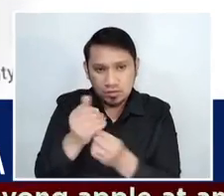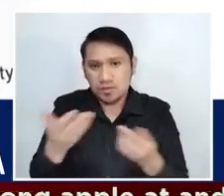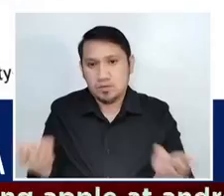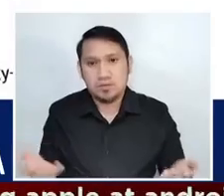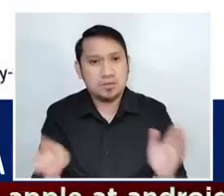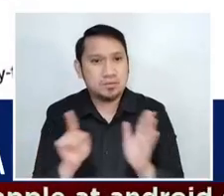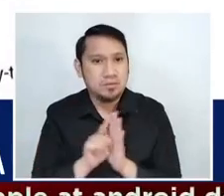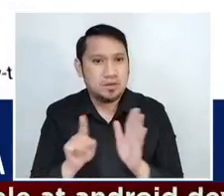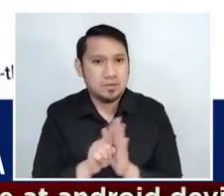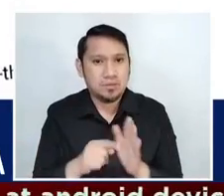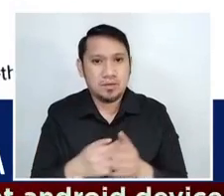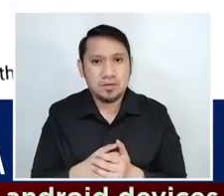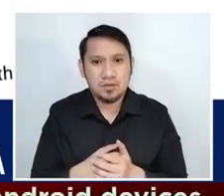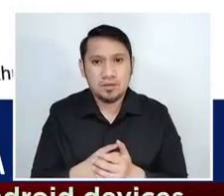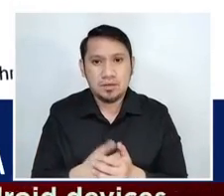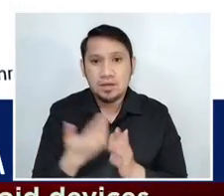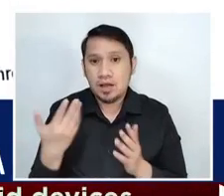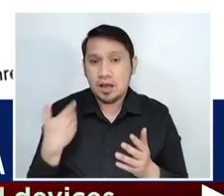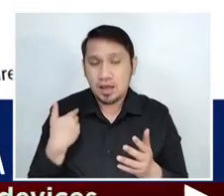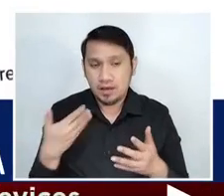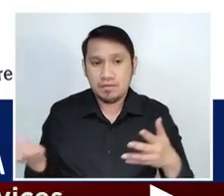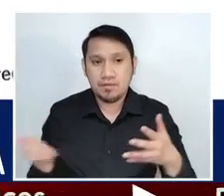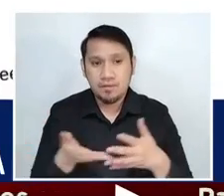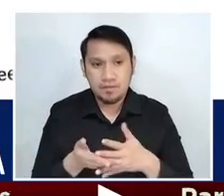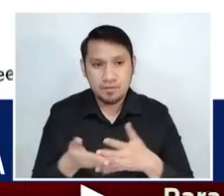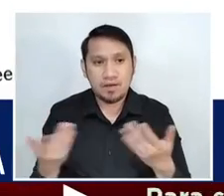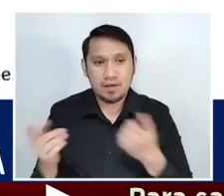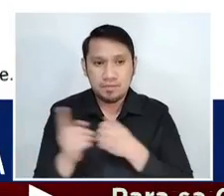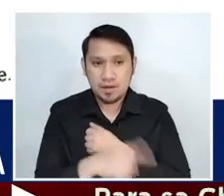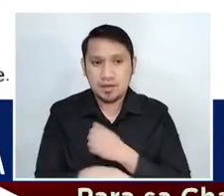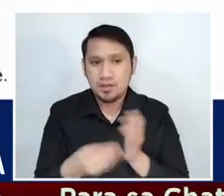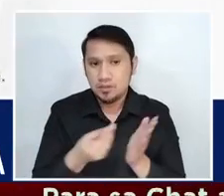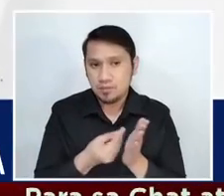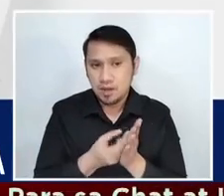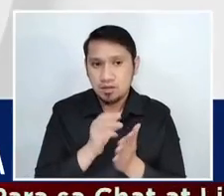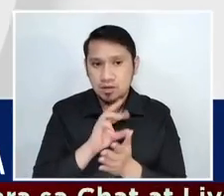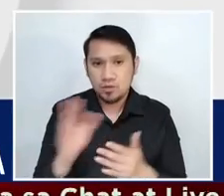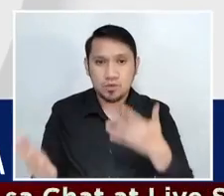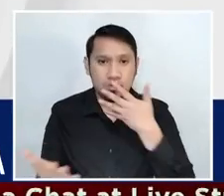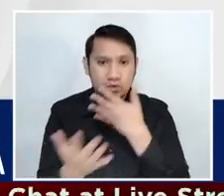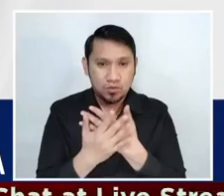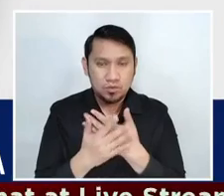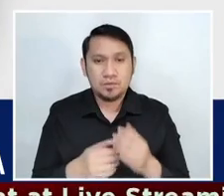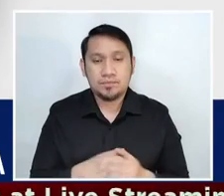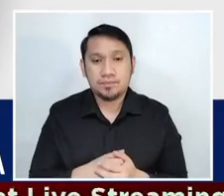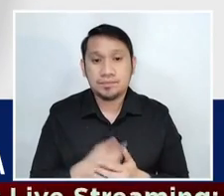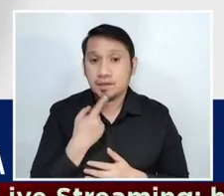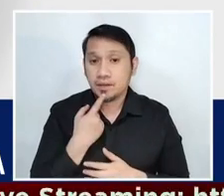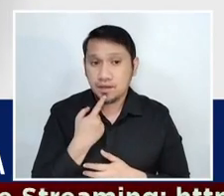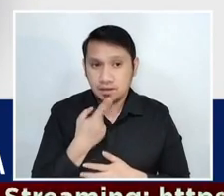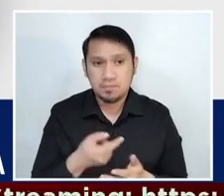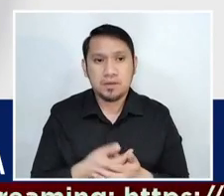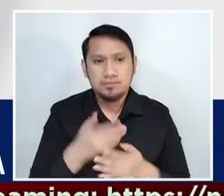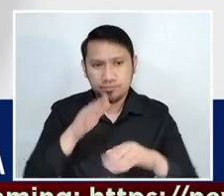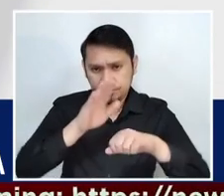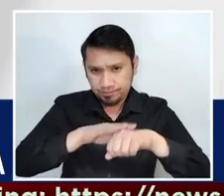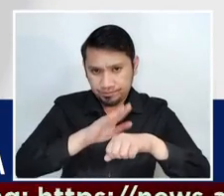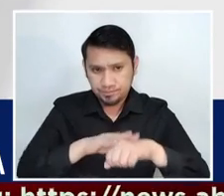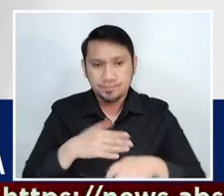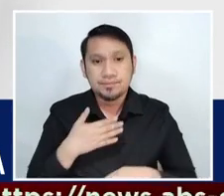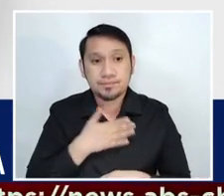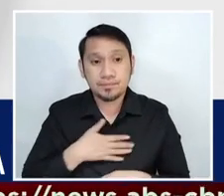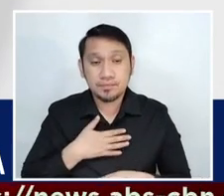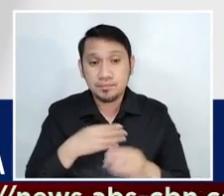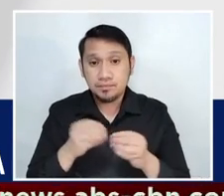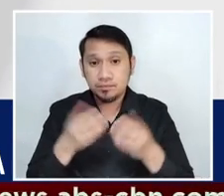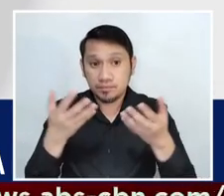pandikit. Naharap sa multa o kulong ang mapapatunayang lumabag sa batas na ito. Paalala rin ng Anti-Cybercrime Group, mas bumibigat ang